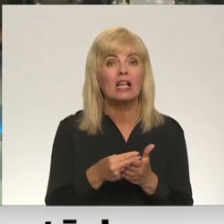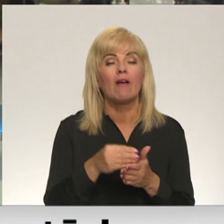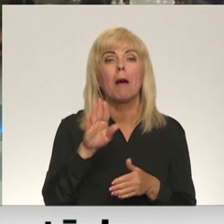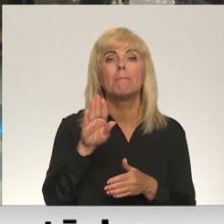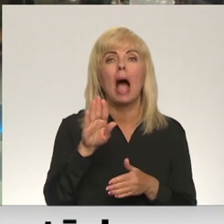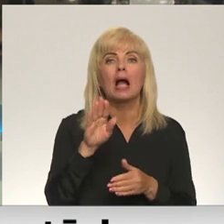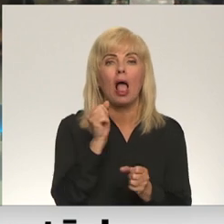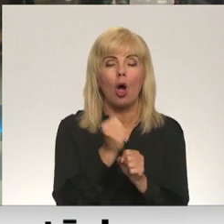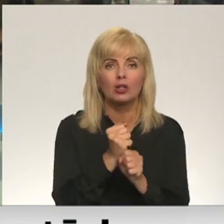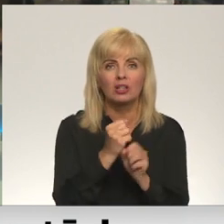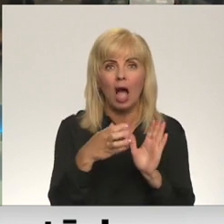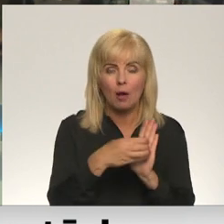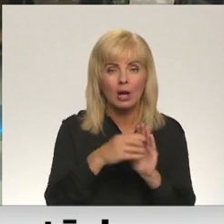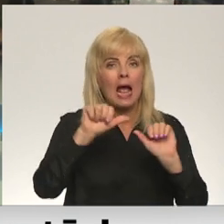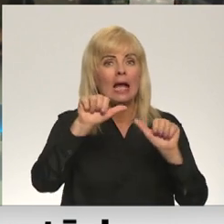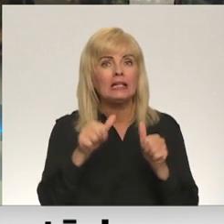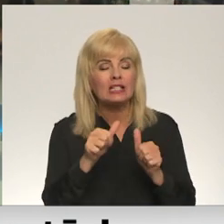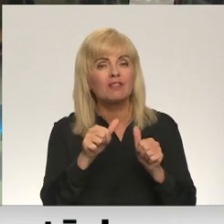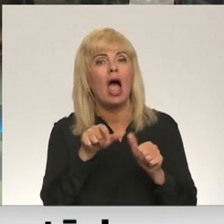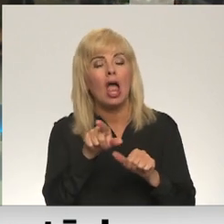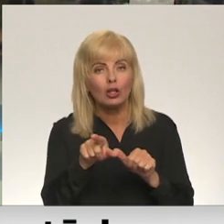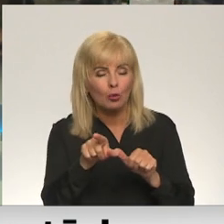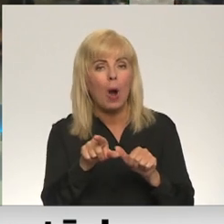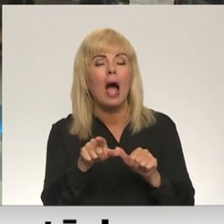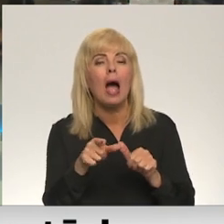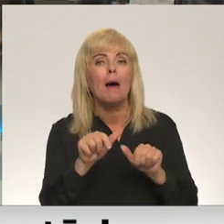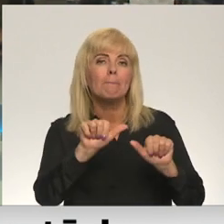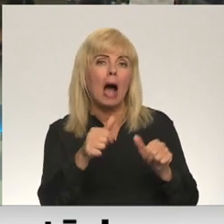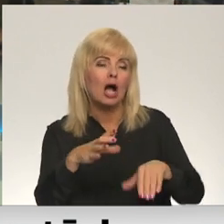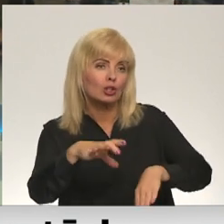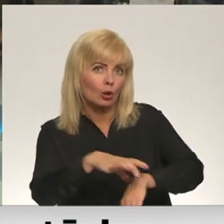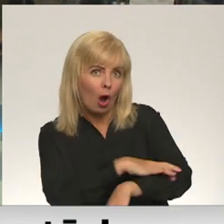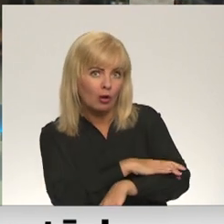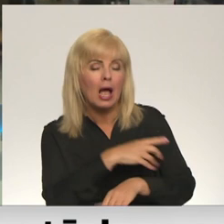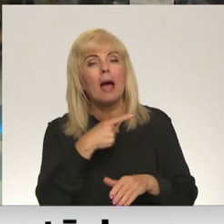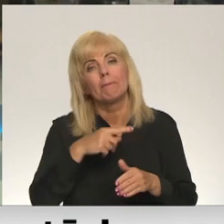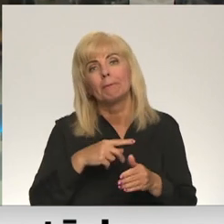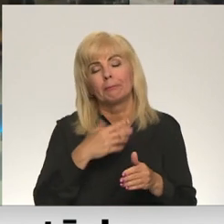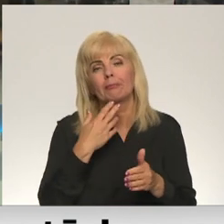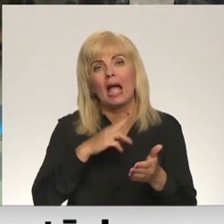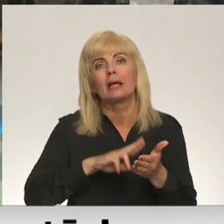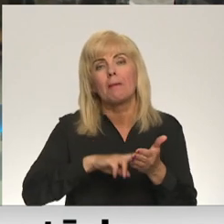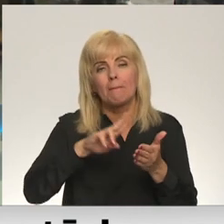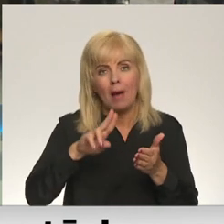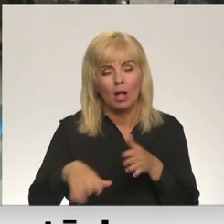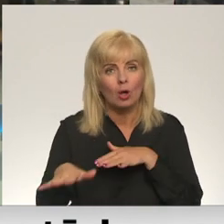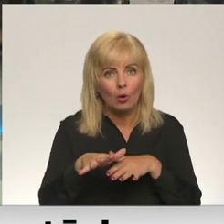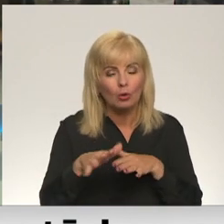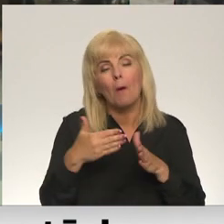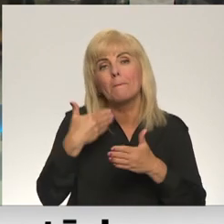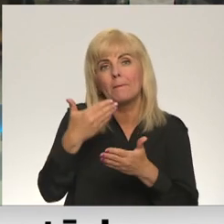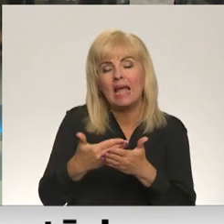darbā izveidojas ar mākslīgo intelektu darbināmu rokas protēzi, ko plāno patentēt un piedāvāt iegādāties cilvēkiem ar īpašām